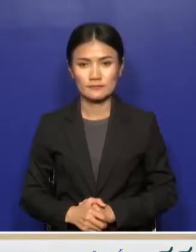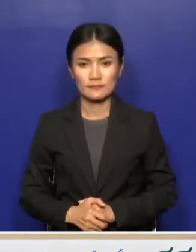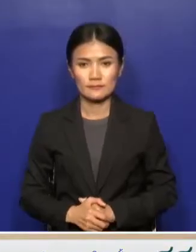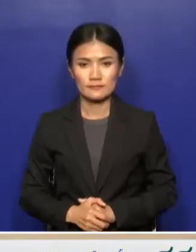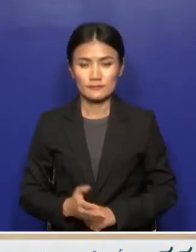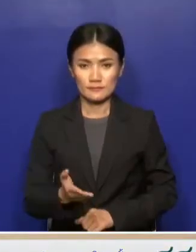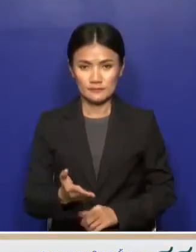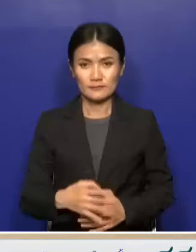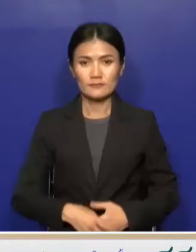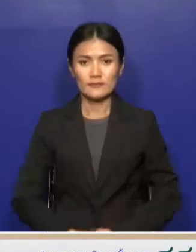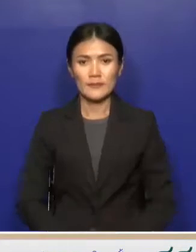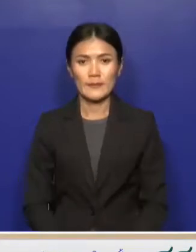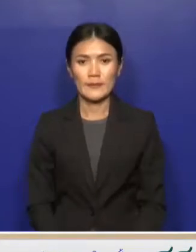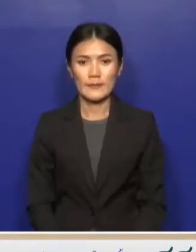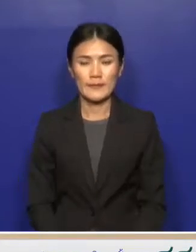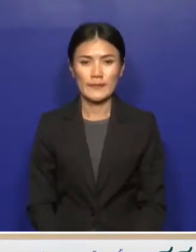เรียนเชิญท่านพิสิทธิ์ครับ